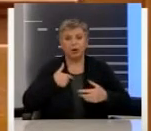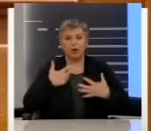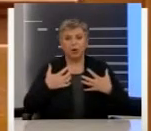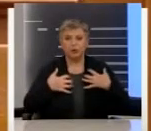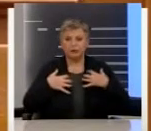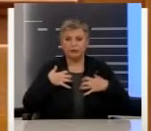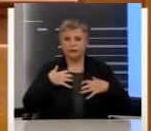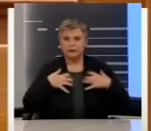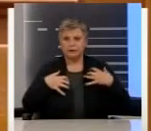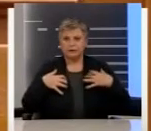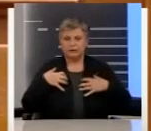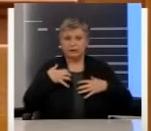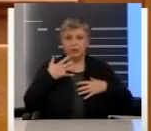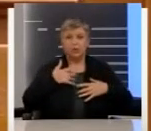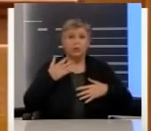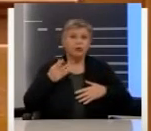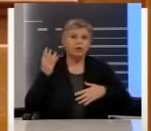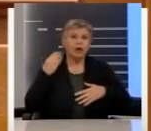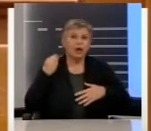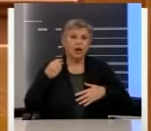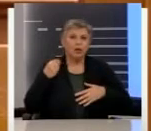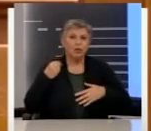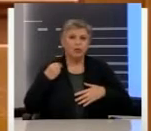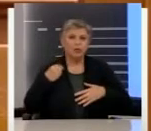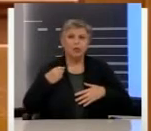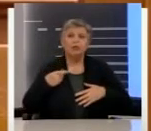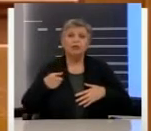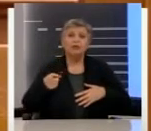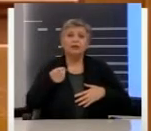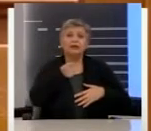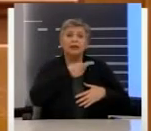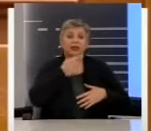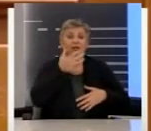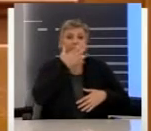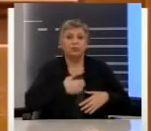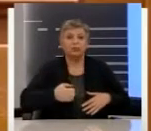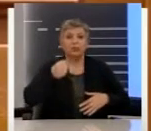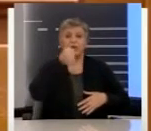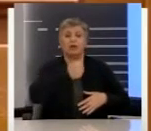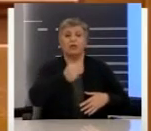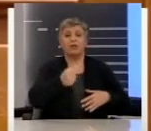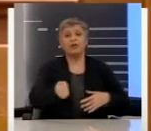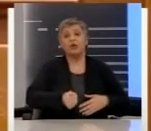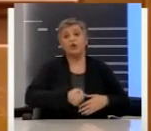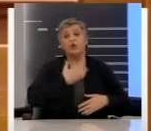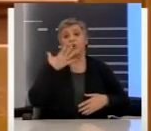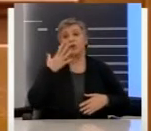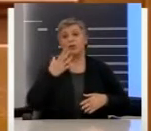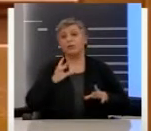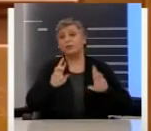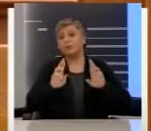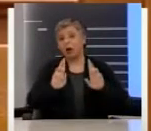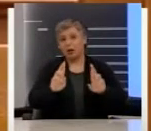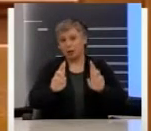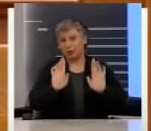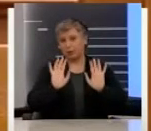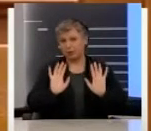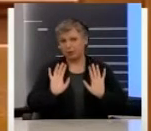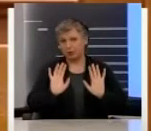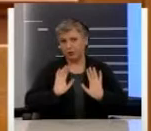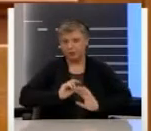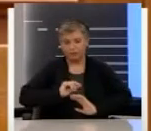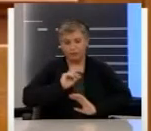Κοινοβούλιο μάλιστα, θα την αισθάνονται και οι ιεράρχες. Θέλω να το ελπίζω.